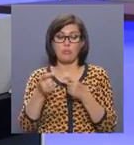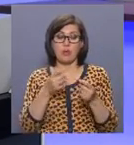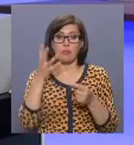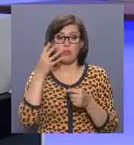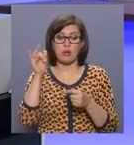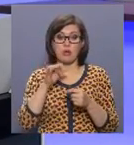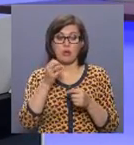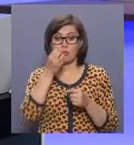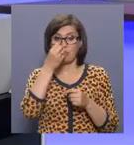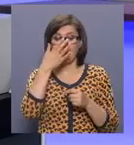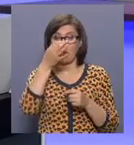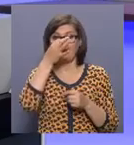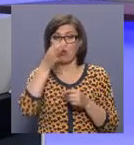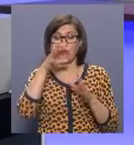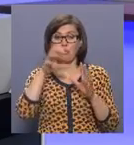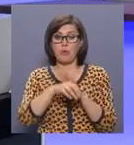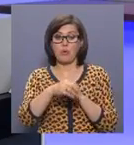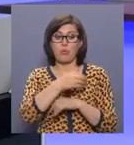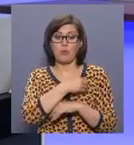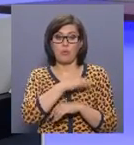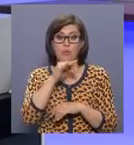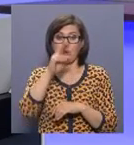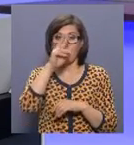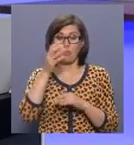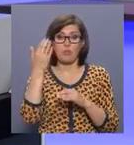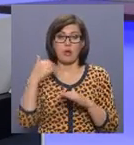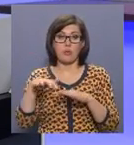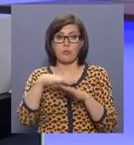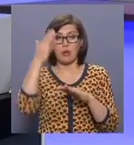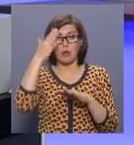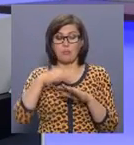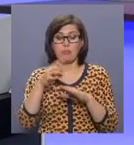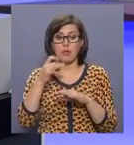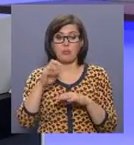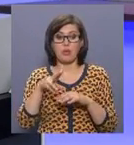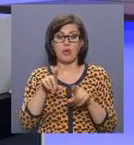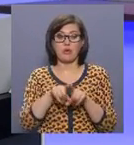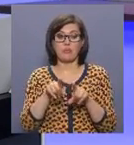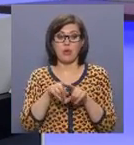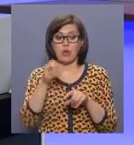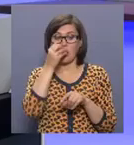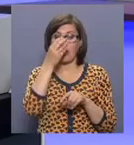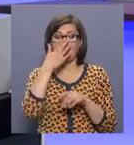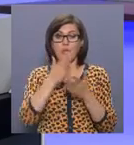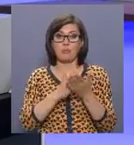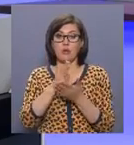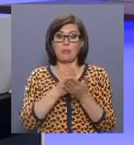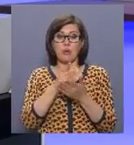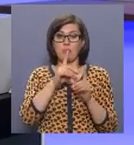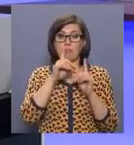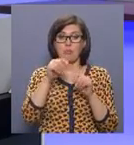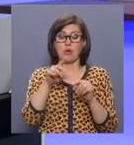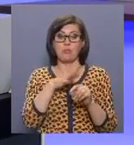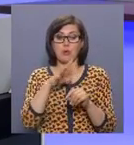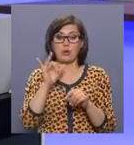Алматыға жапондық тәжірибені енгізбек. Осыдан 2 ай бұрын шаһар әкімі Бауыржан Байбек күншығыс еліне қызмет сапарымен барған